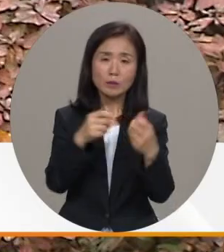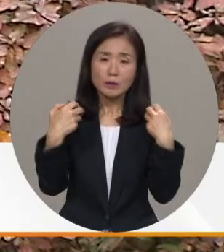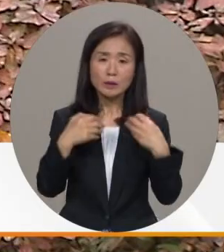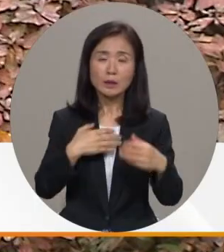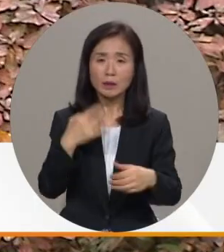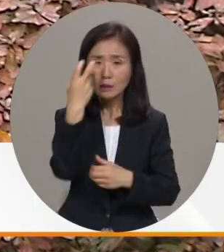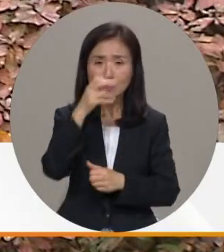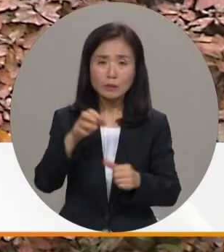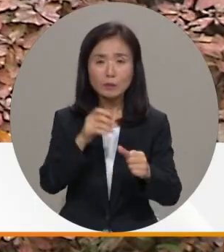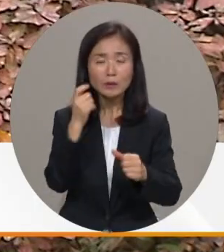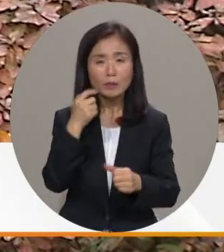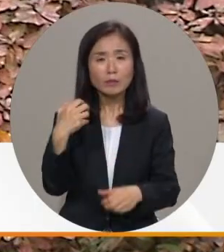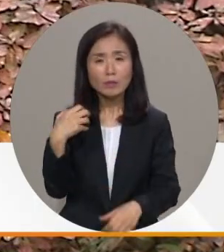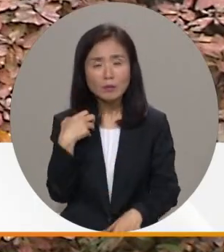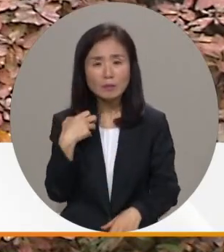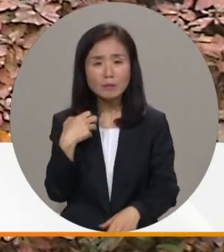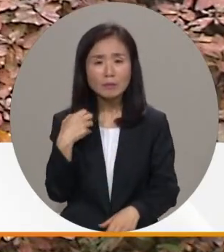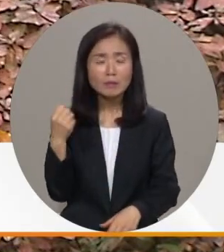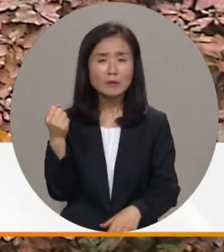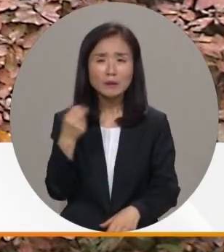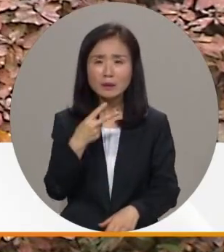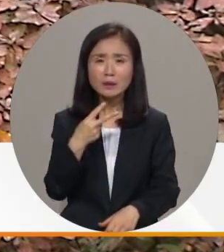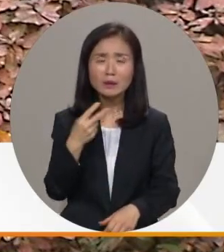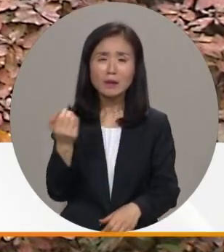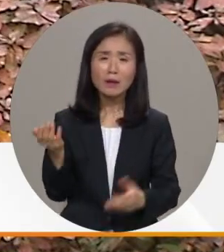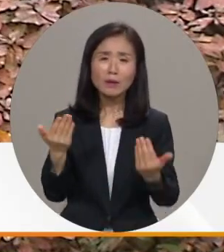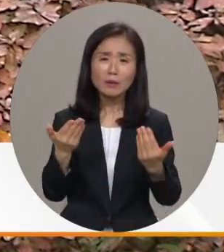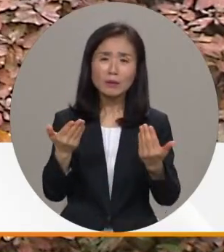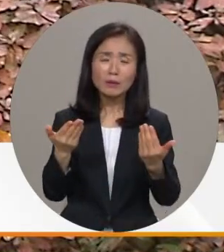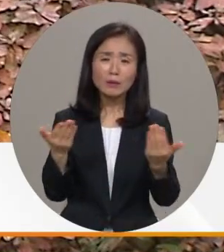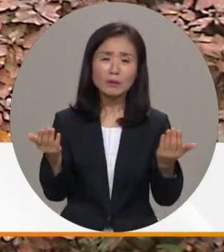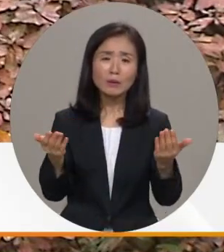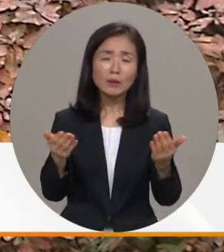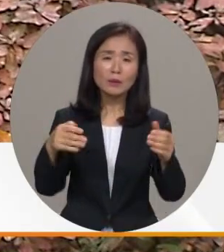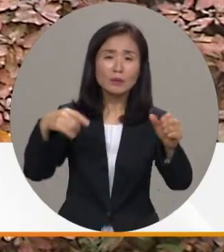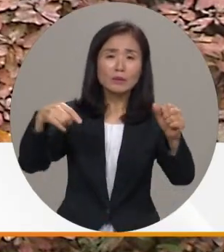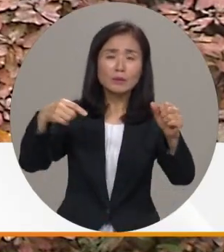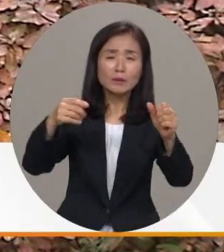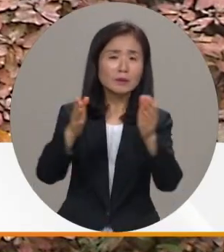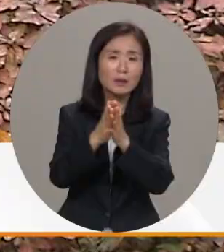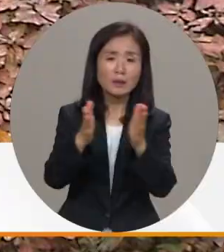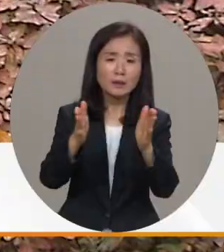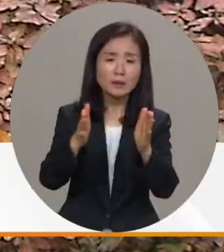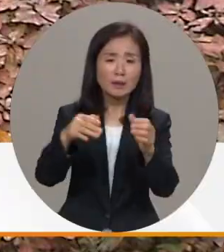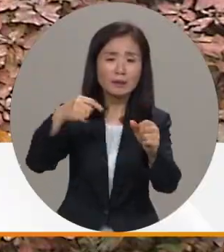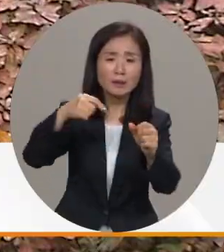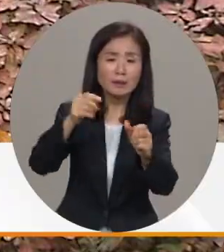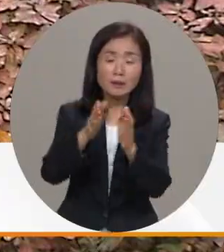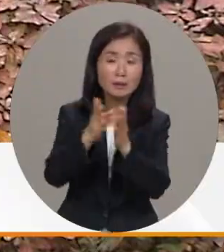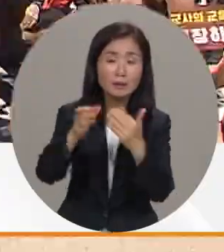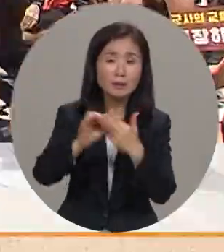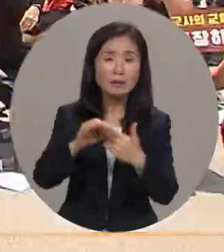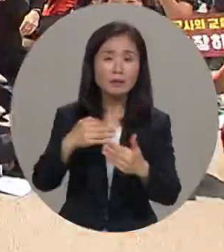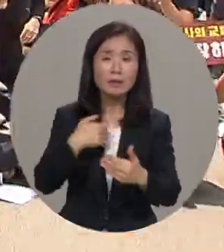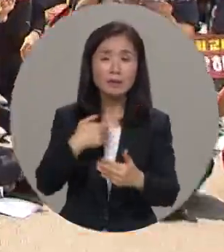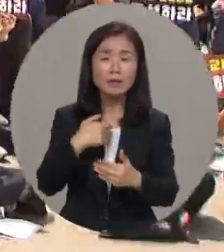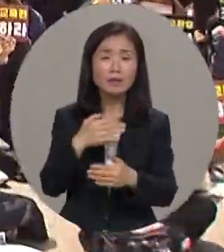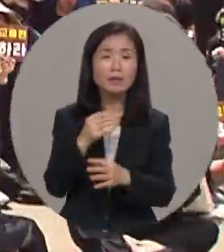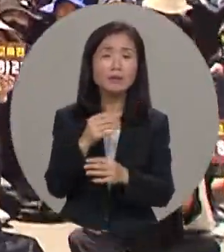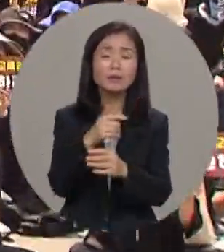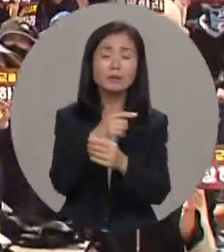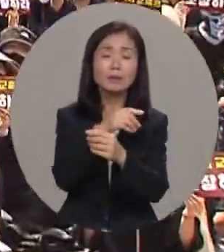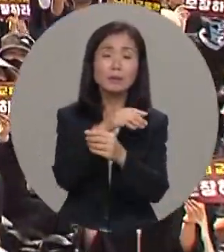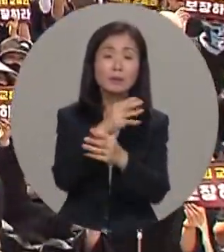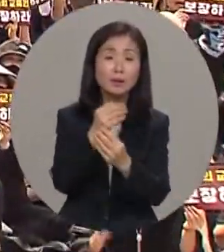불안감을 안고 다시 학교에 들어가면 내가 언젠가 그런 피해자가 될 수 있고.